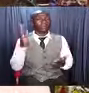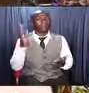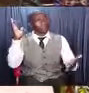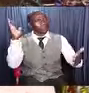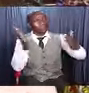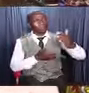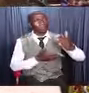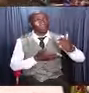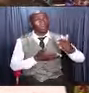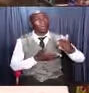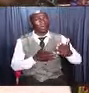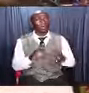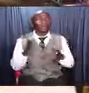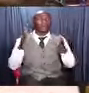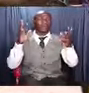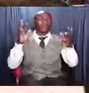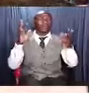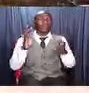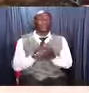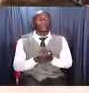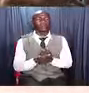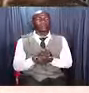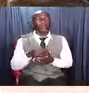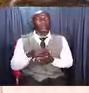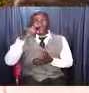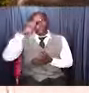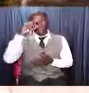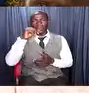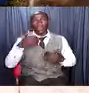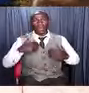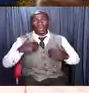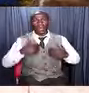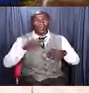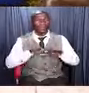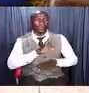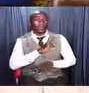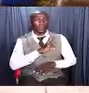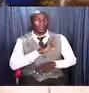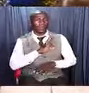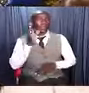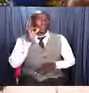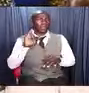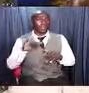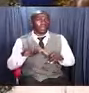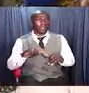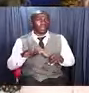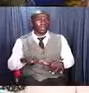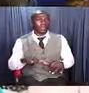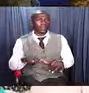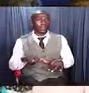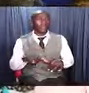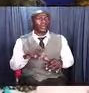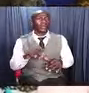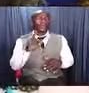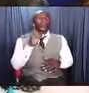down. Hallelujah. Hallelujah. Maana hauna matunda ya kayo. Because there are no fruits that remain. Leo upendo, kesho